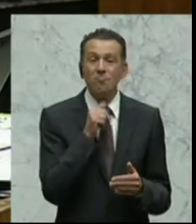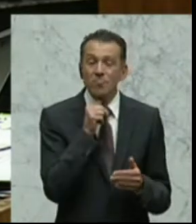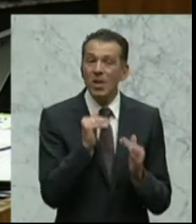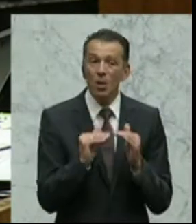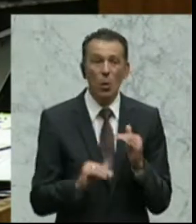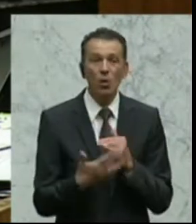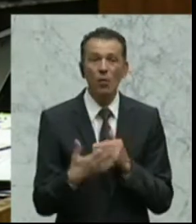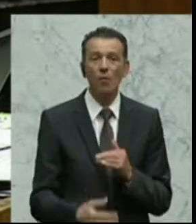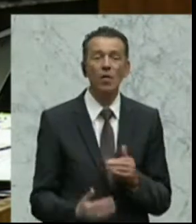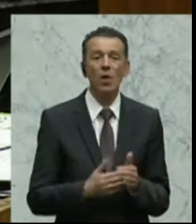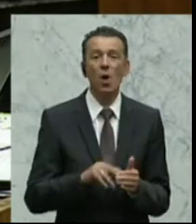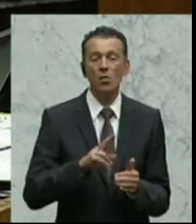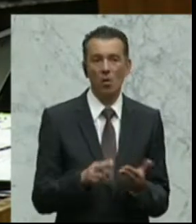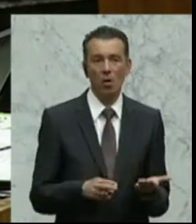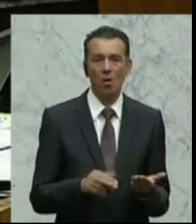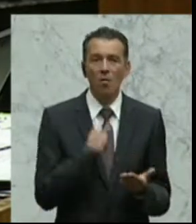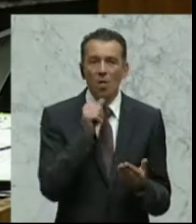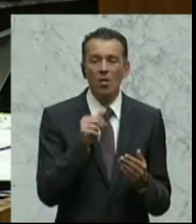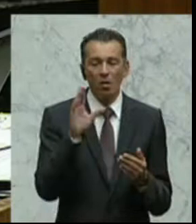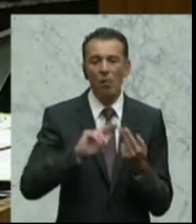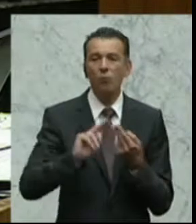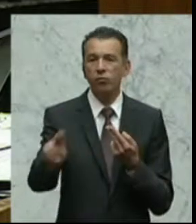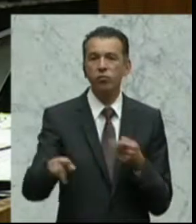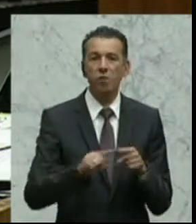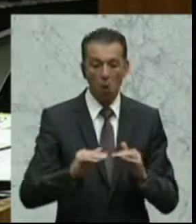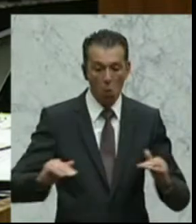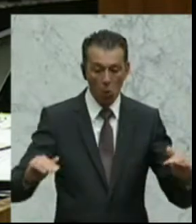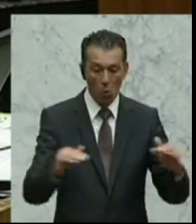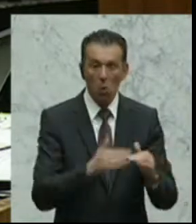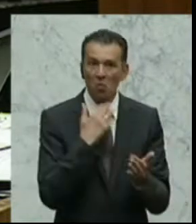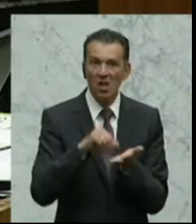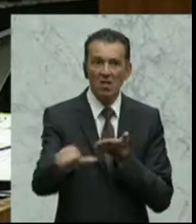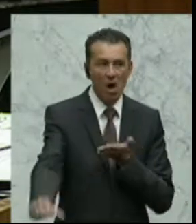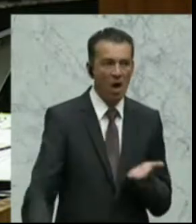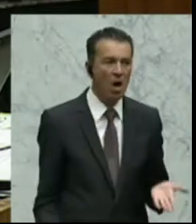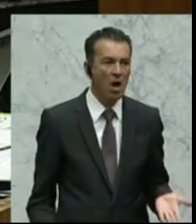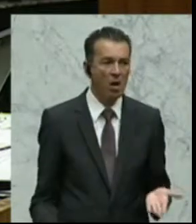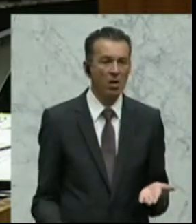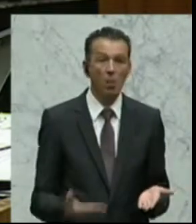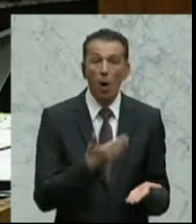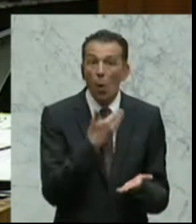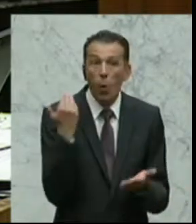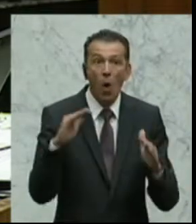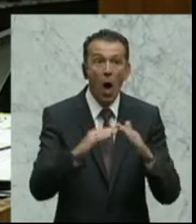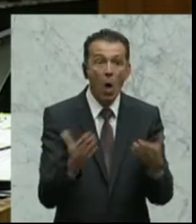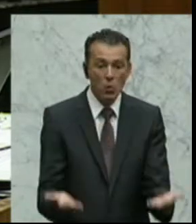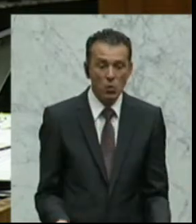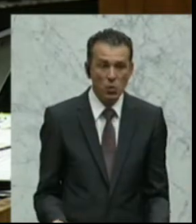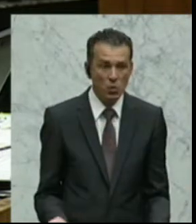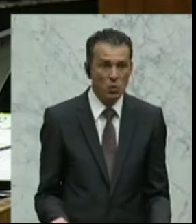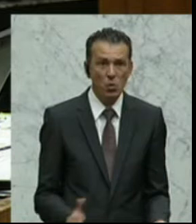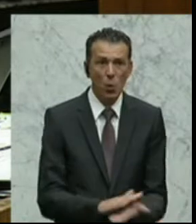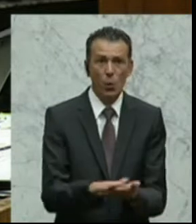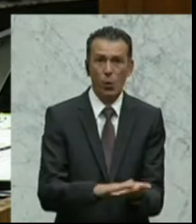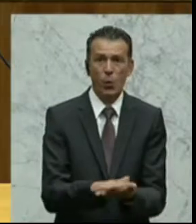wohnt, dann muss man auch für den Baugrund ein schönes Sümpchen hinlegen. Da steht aber noch lange kein Haus oben, meine Damen und Herren. Da ist noch lange kein Haus oben auf